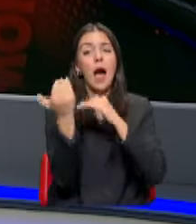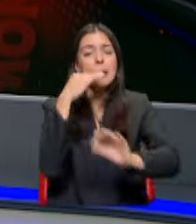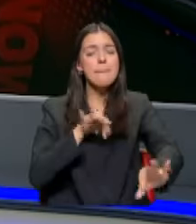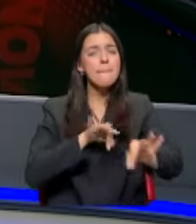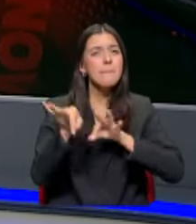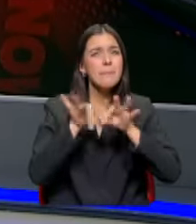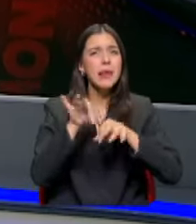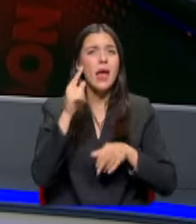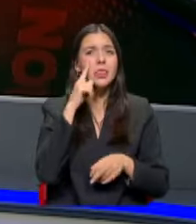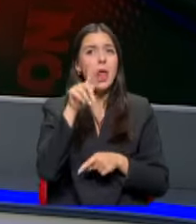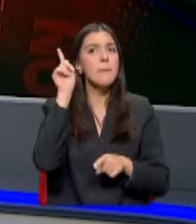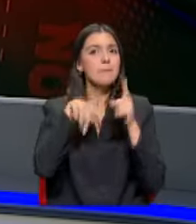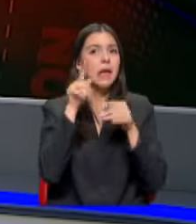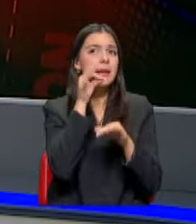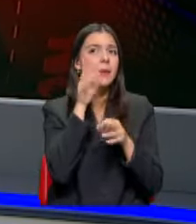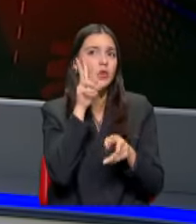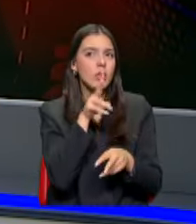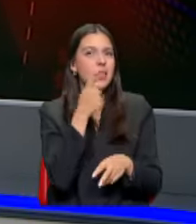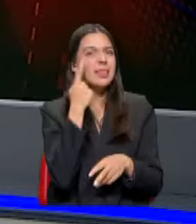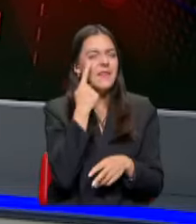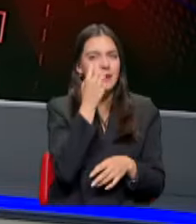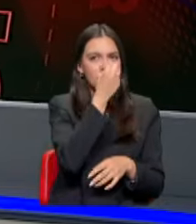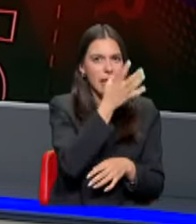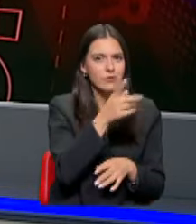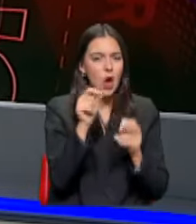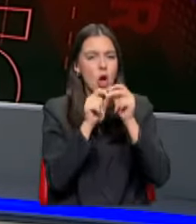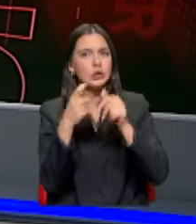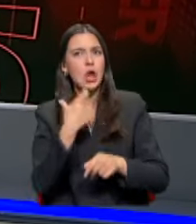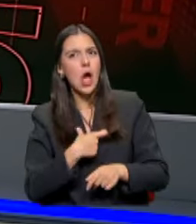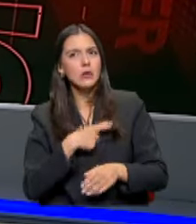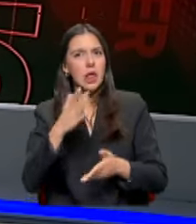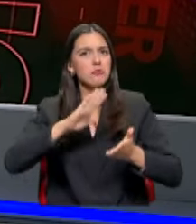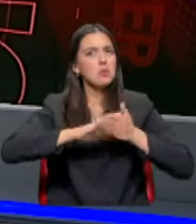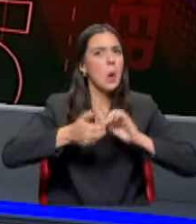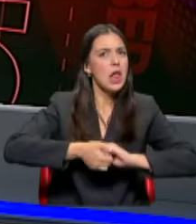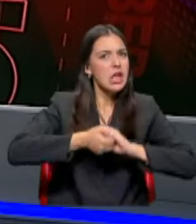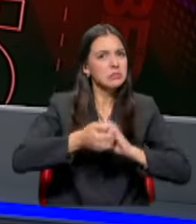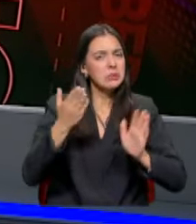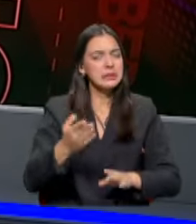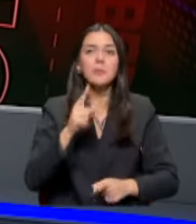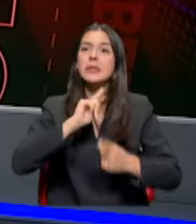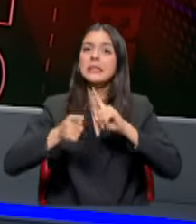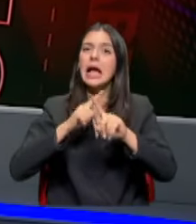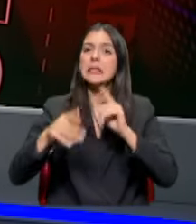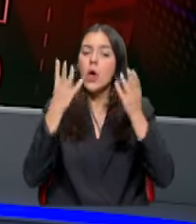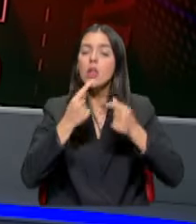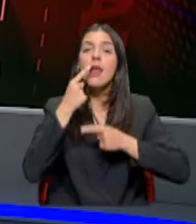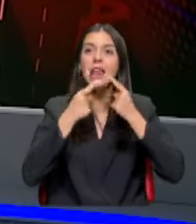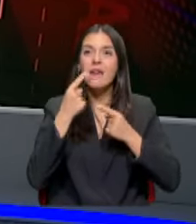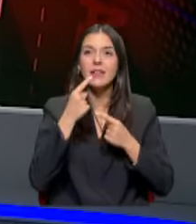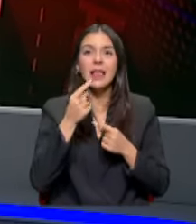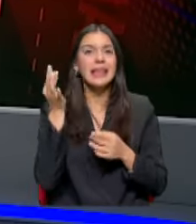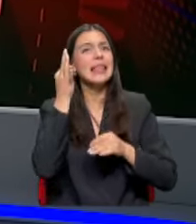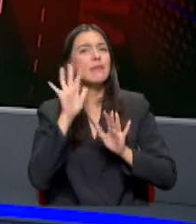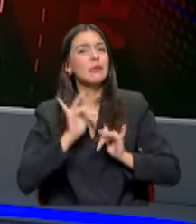planına ilişkin bazı böyle kulisler gördük değil mi? Mesela Devlet Bahçeli ile Özgür Özel'in tokalaşması, işte siyasete edilen laflarda alınmıyorsunuz değil